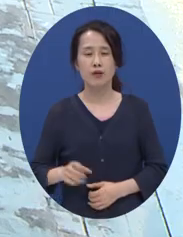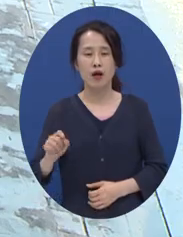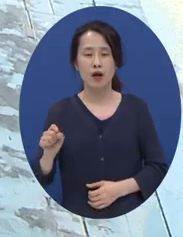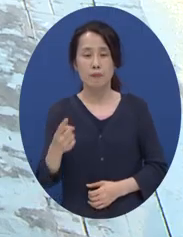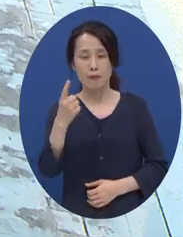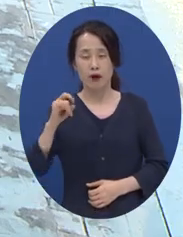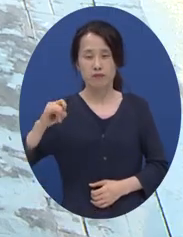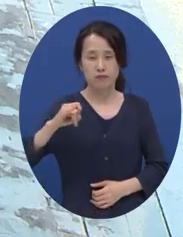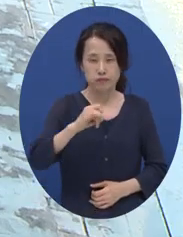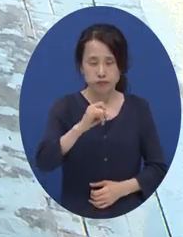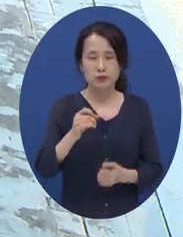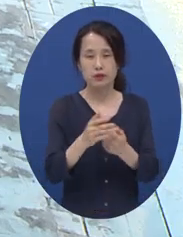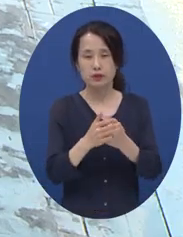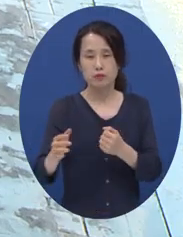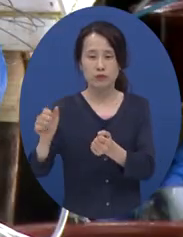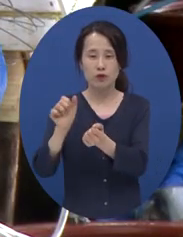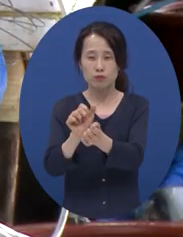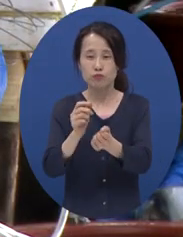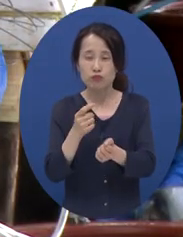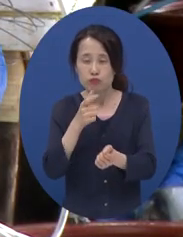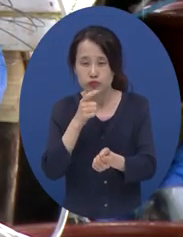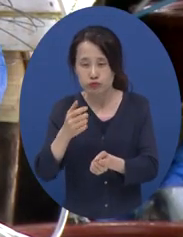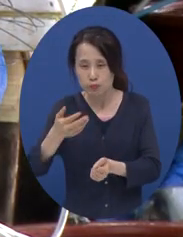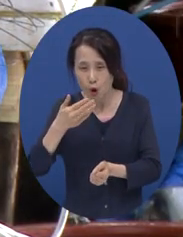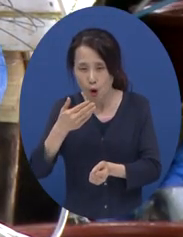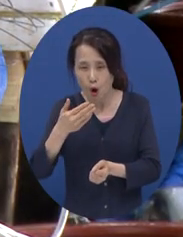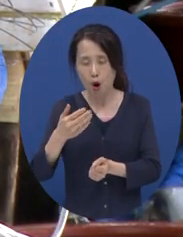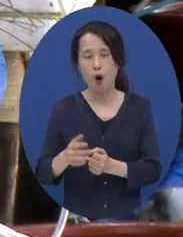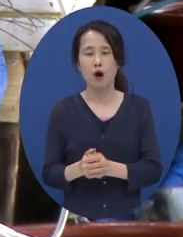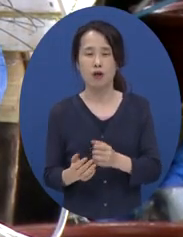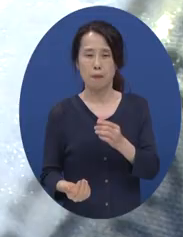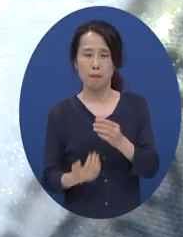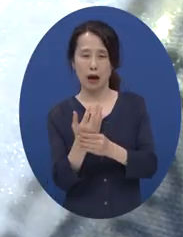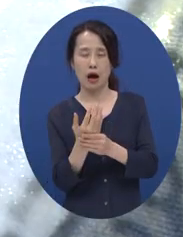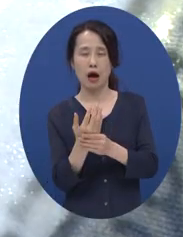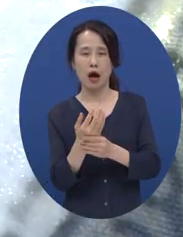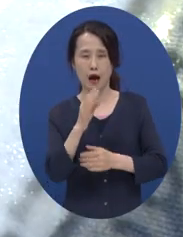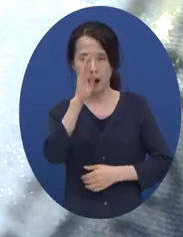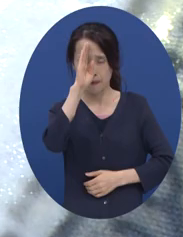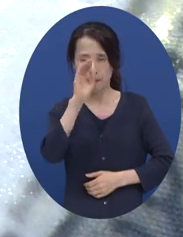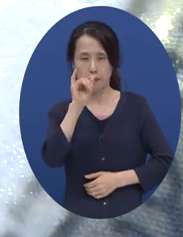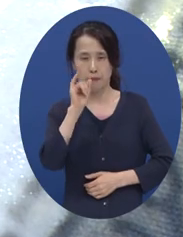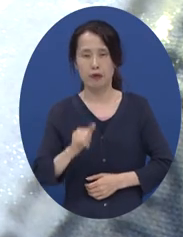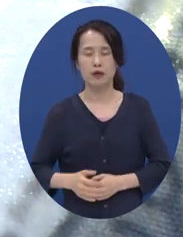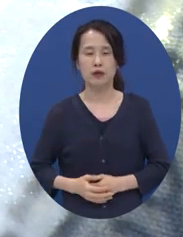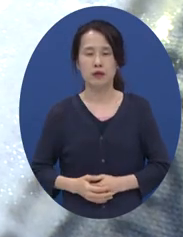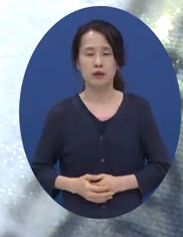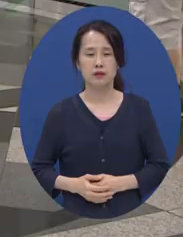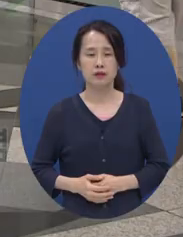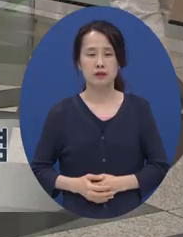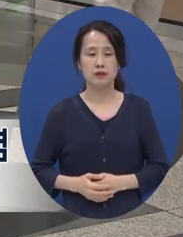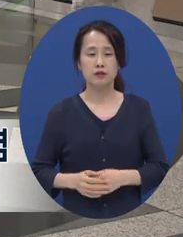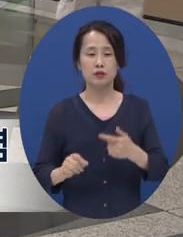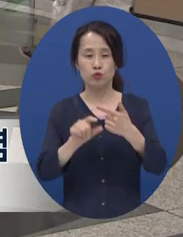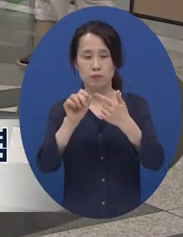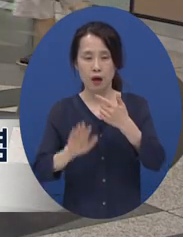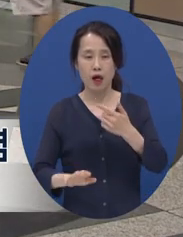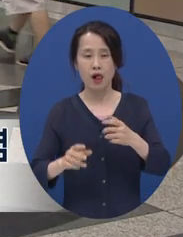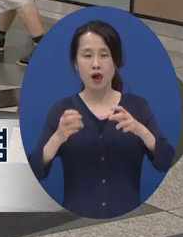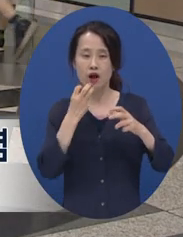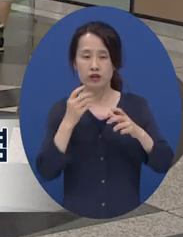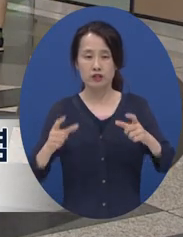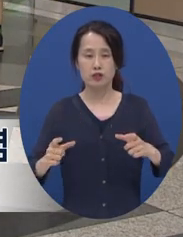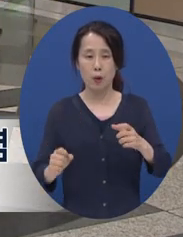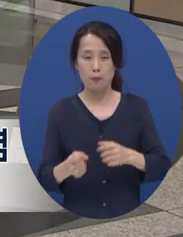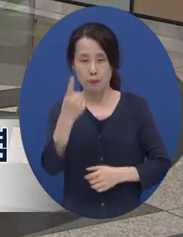병원성 세균이나 바이러스 원충 에 의해 오염된 물과 식품의 섭취 발생하는 수인성 식품 매개 감염병 5일 상당히 동안